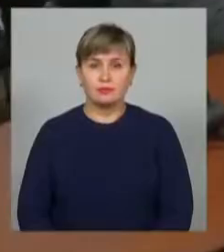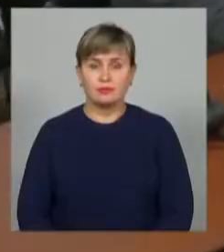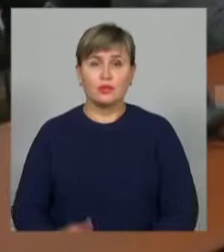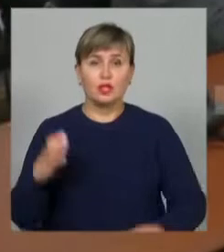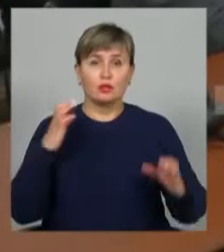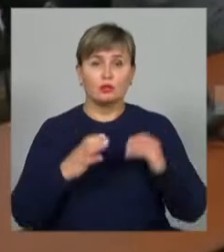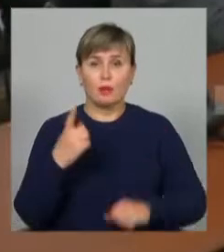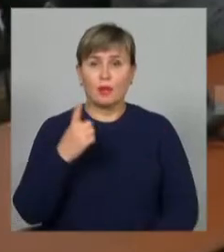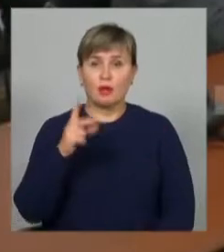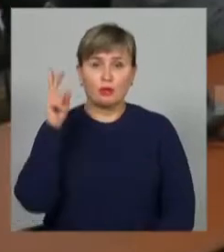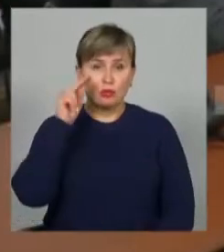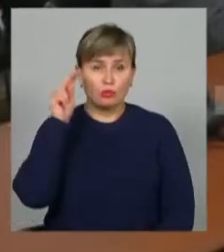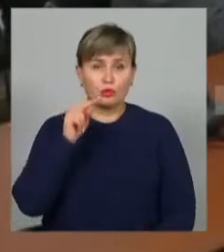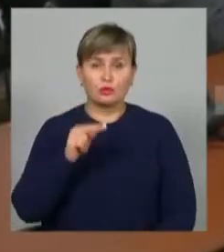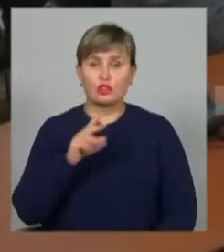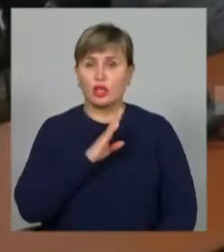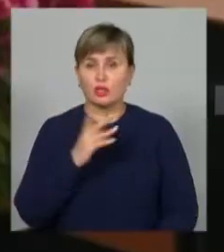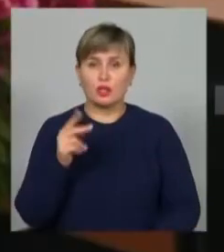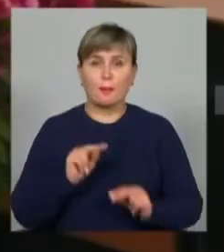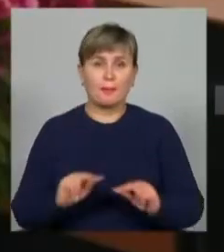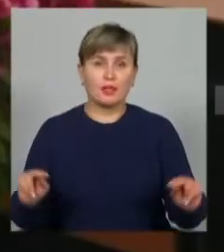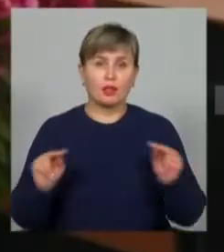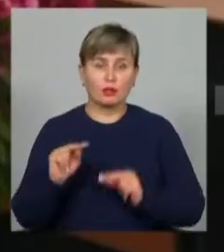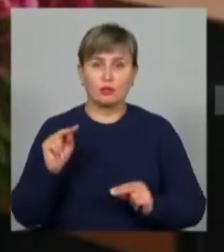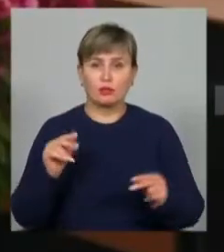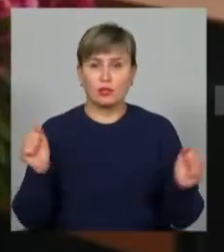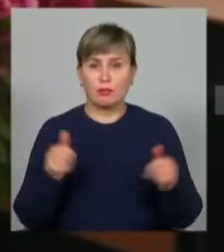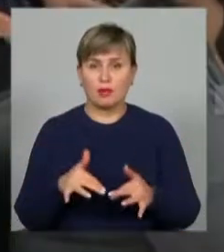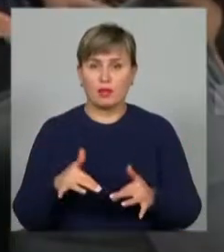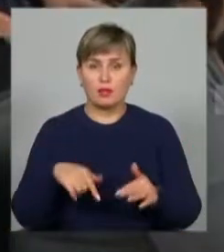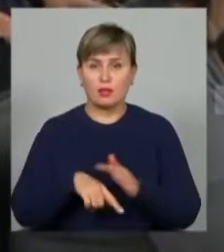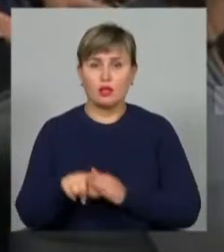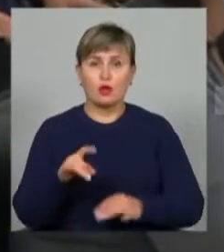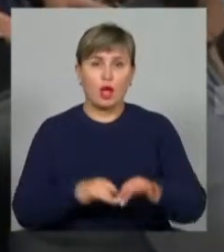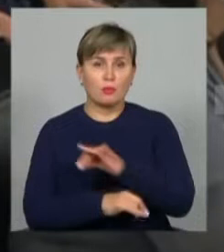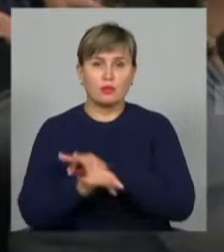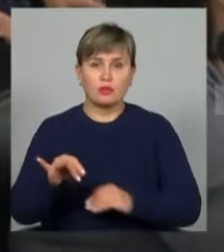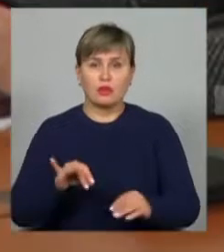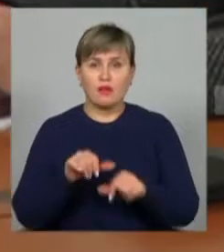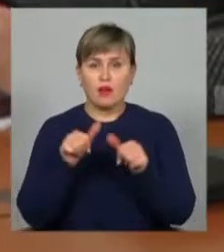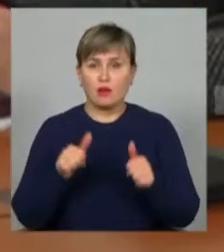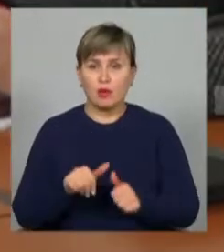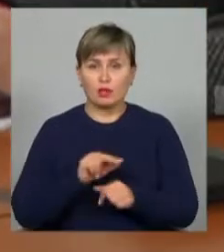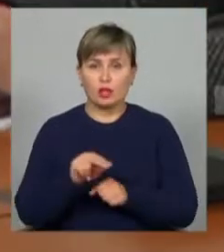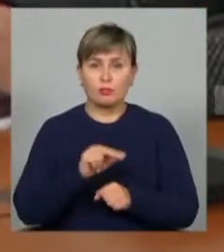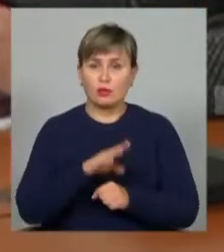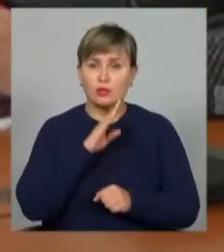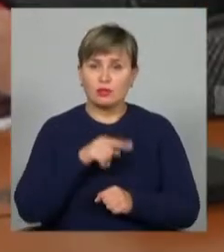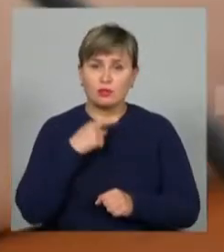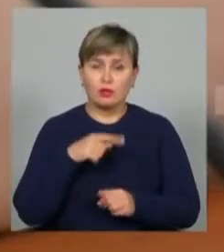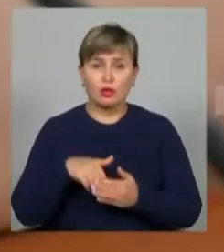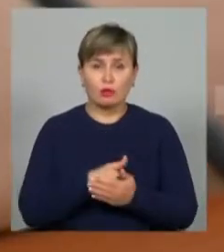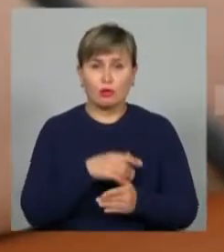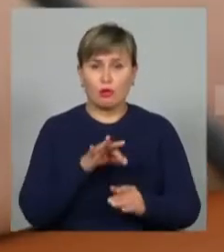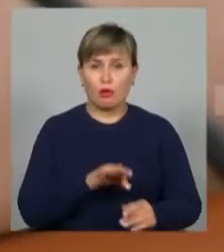Студентки первого курса женского педауниверситета. Сегодня их собрали в Альма-Матер, чтобы обсудить формат обучения. Девушки заявляют, новость о